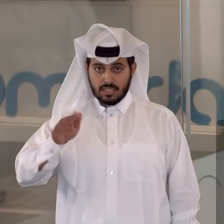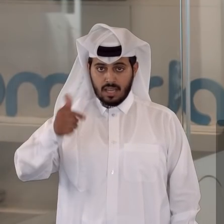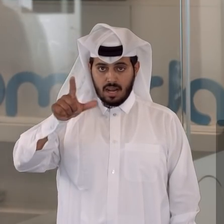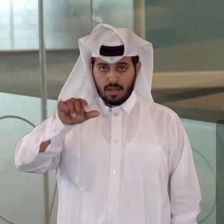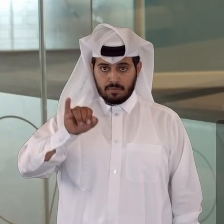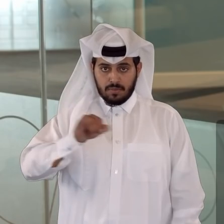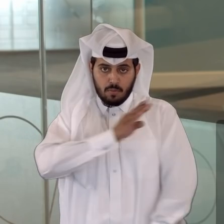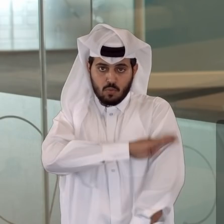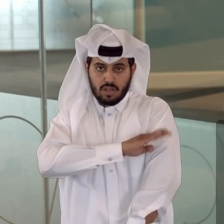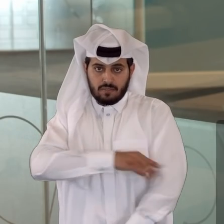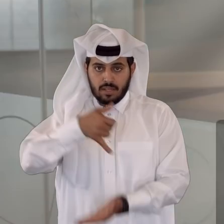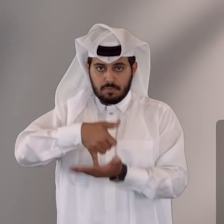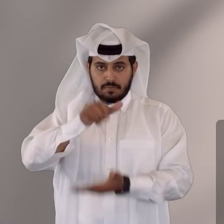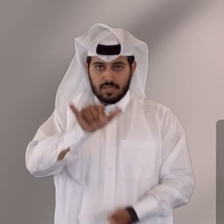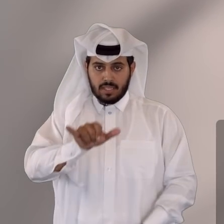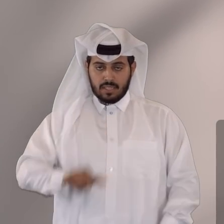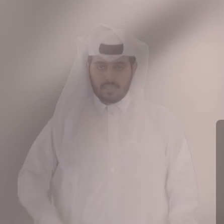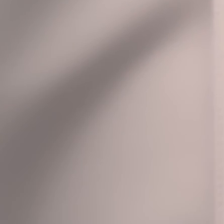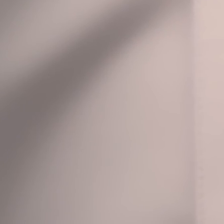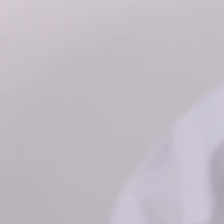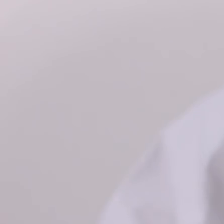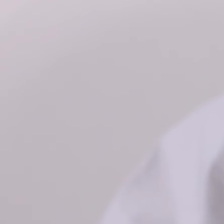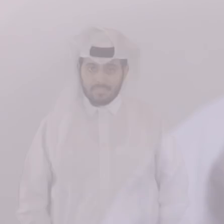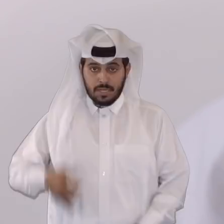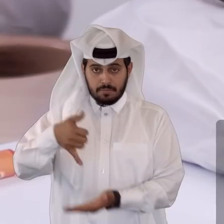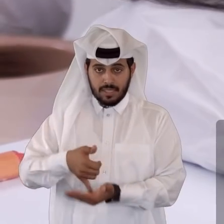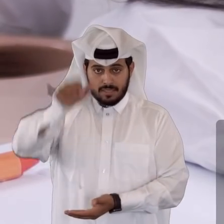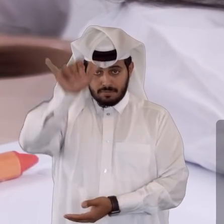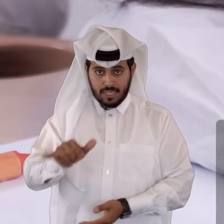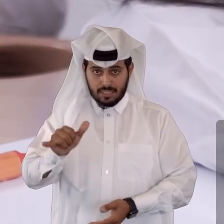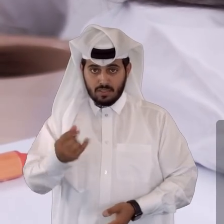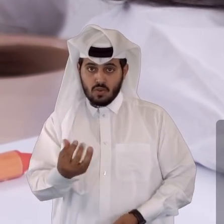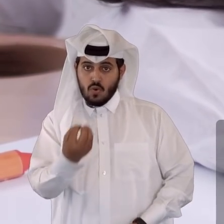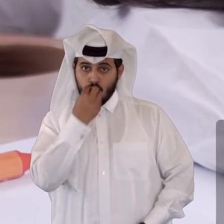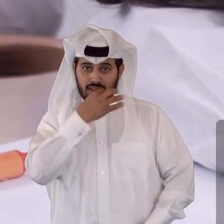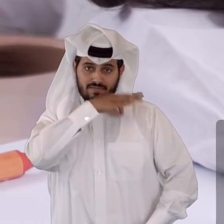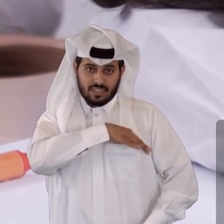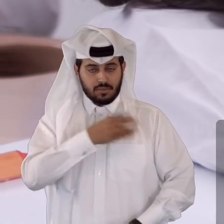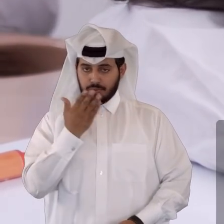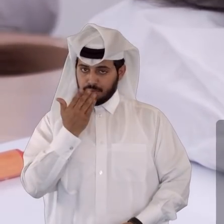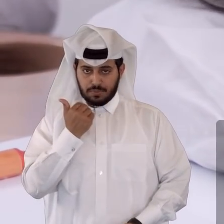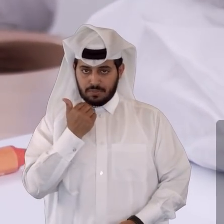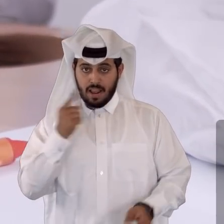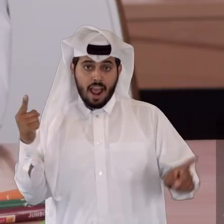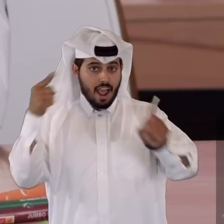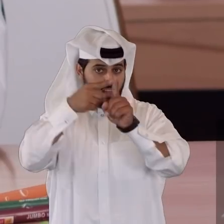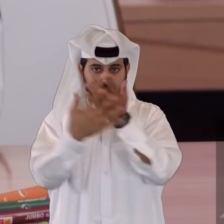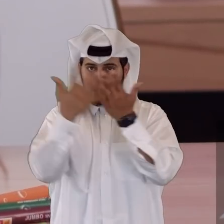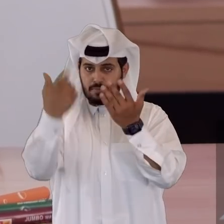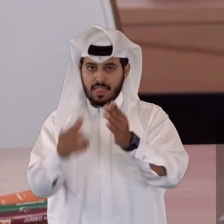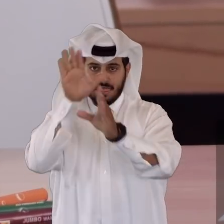سالم أحد موظفي مركز التكنولوجيا المساعدة مدى. مدى مؤسسة غير ربحية تدعم النفاذ